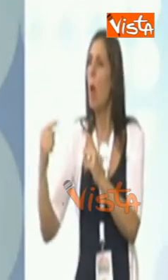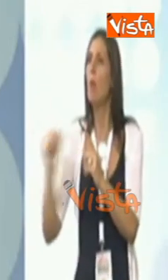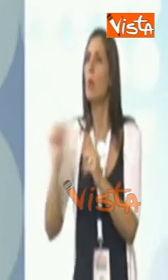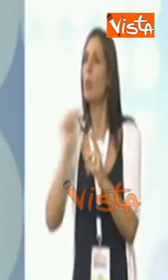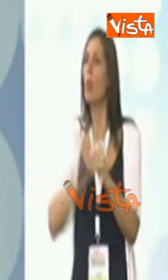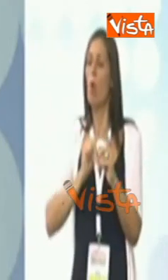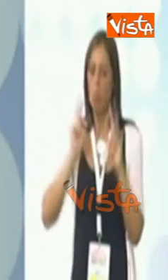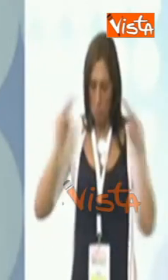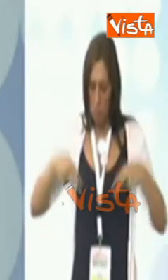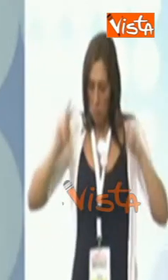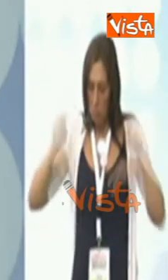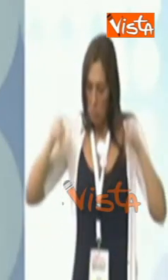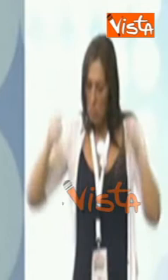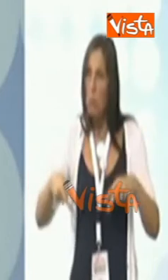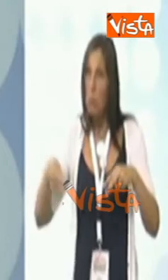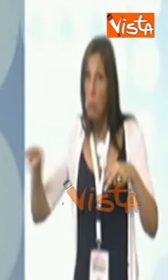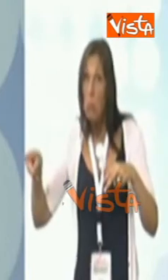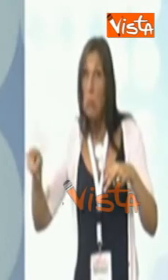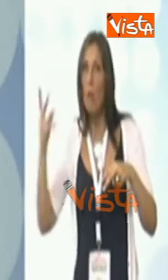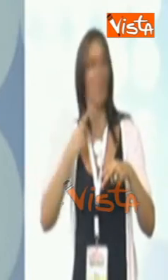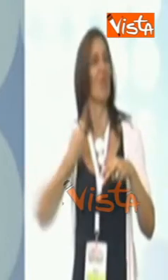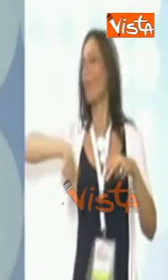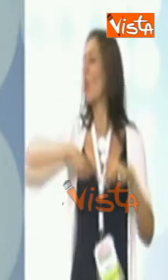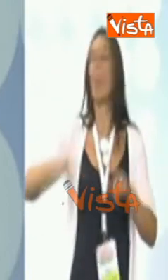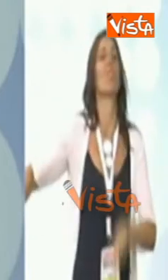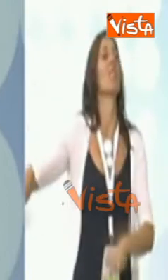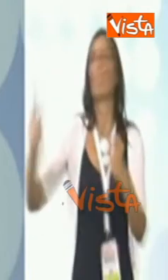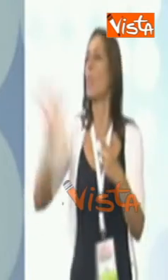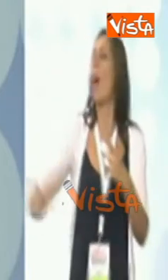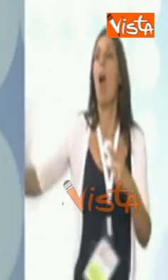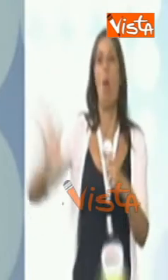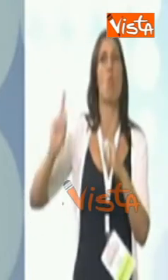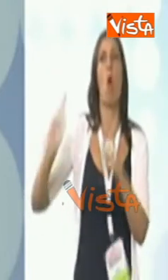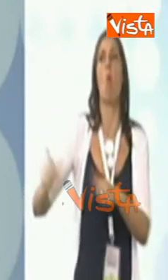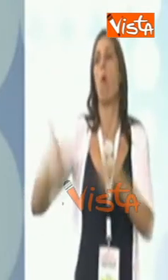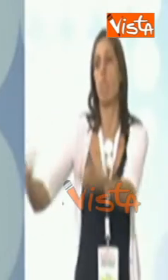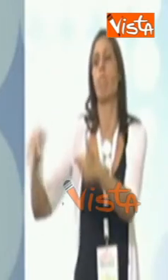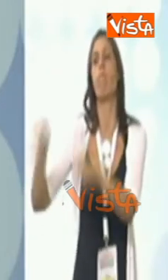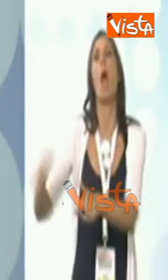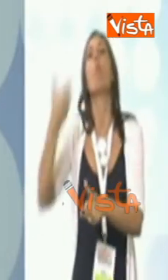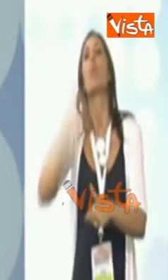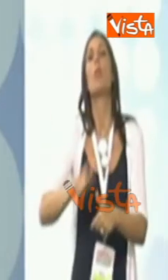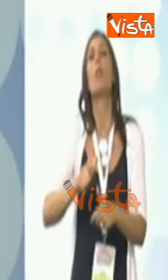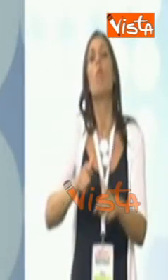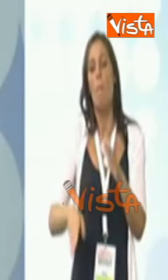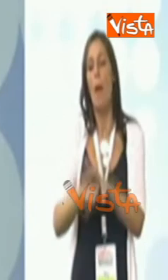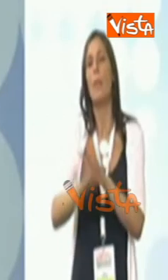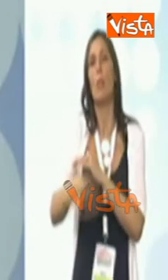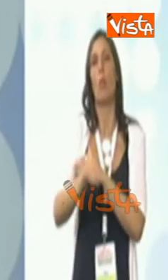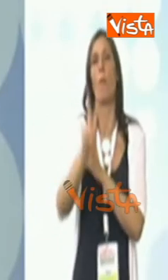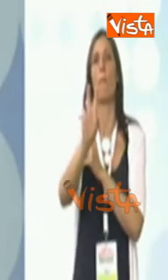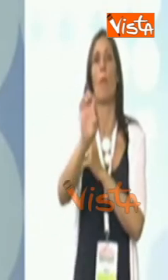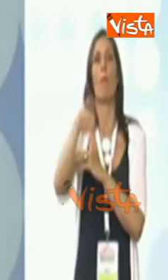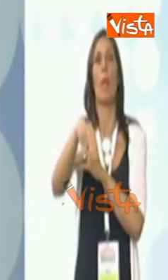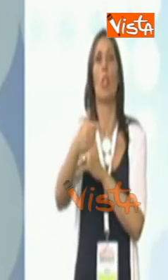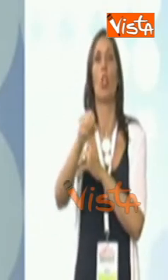interno noi lanciamo il guanto di sfida all'europa da dove da ventotene perché perché io penso una